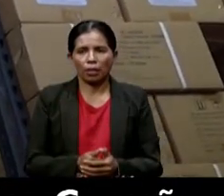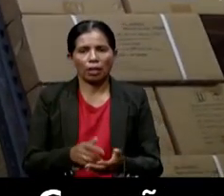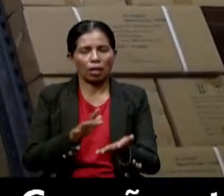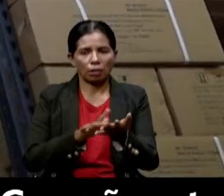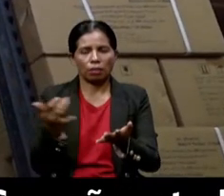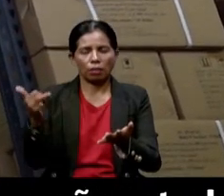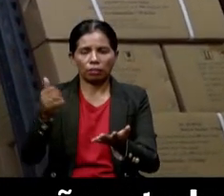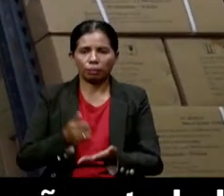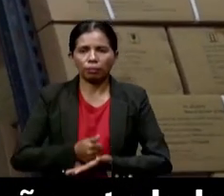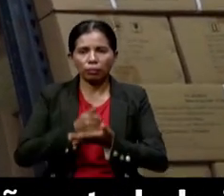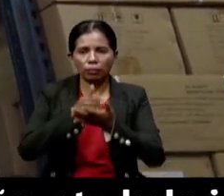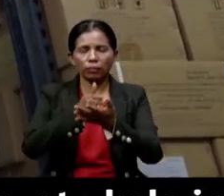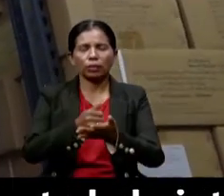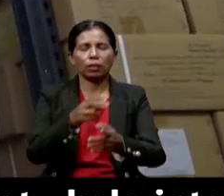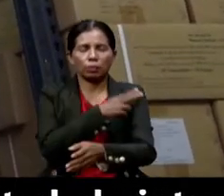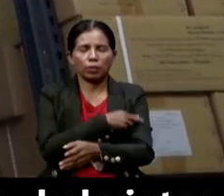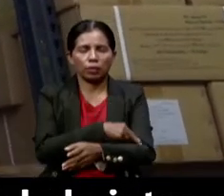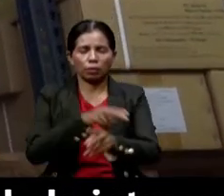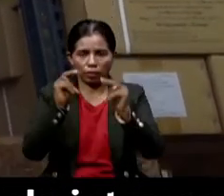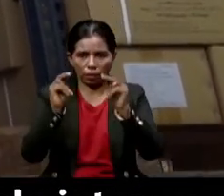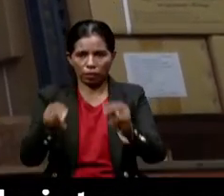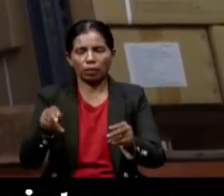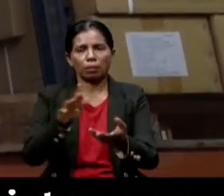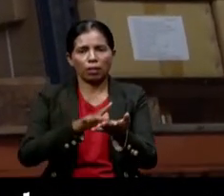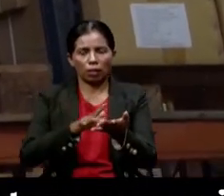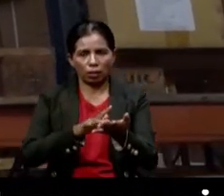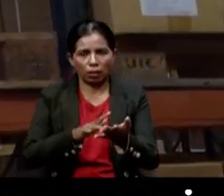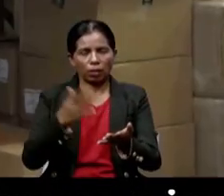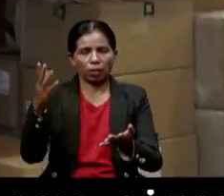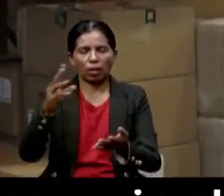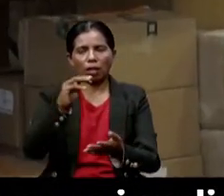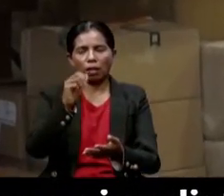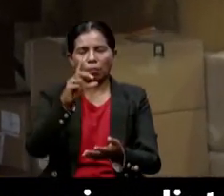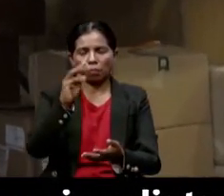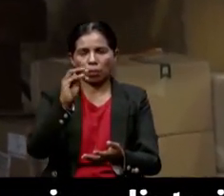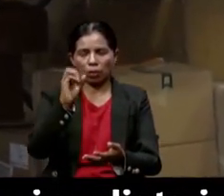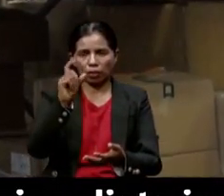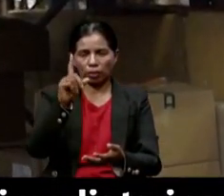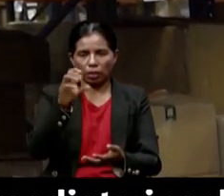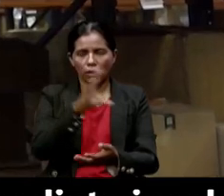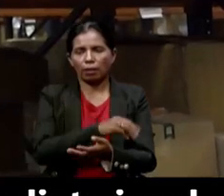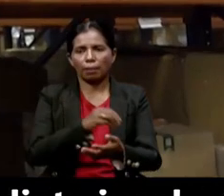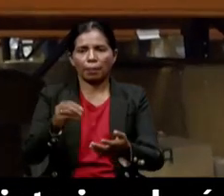sira nebe fasilidade sira precisa liu maka aimoruk sira hanesan amoxilin, ampensilin,